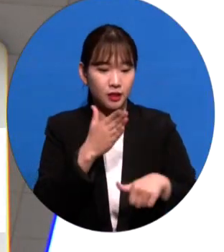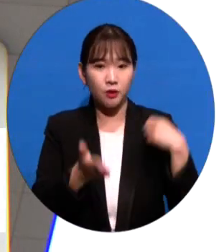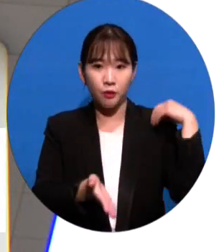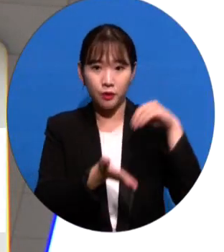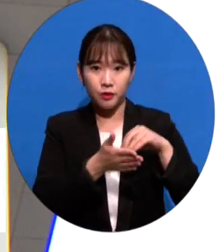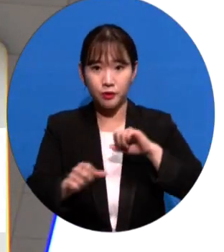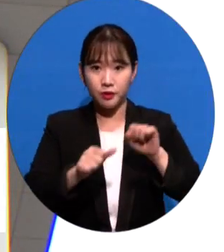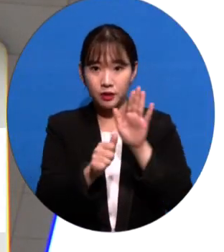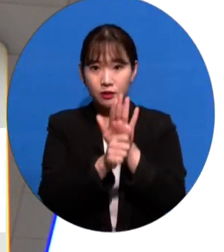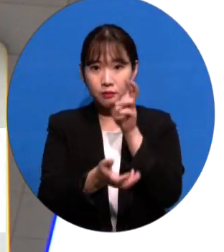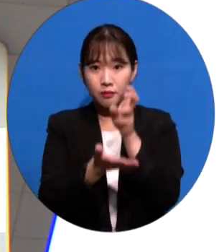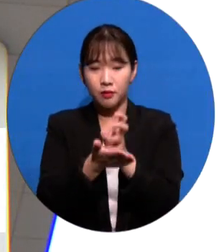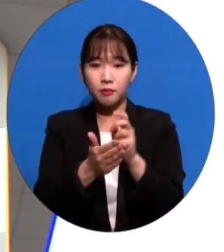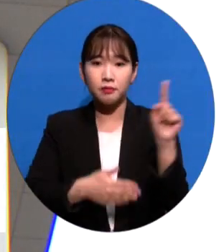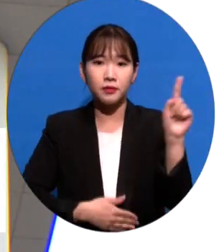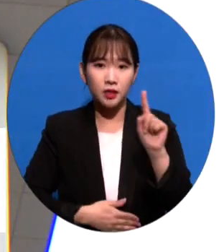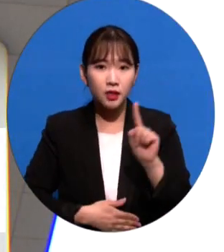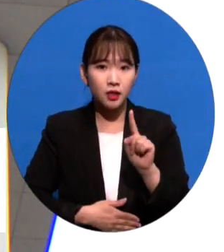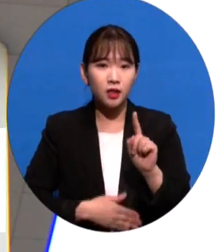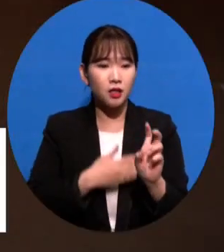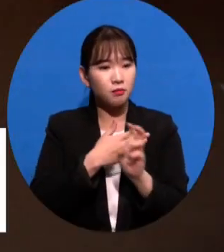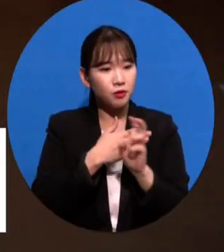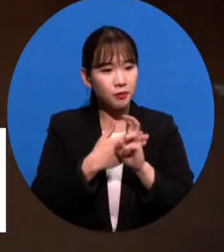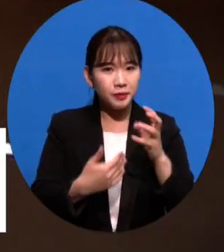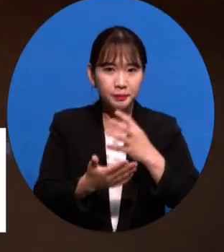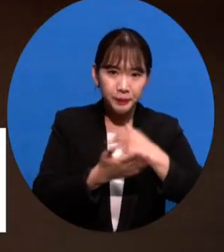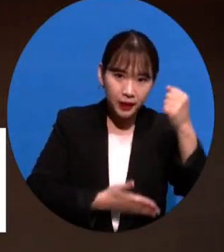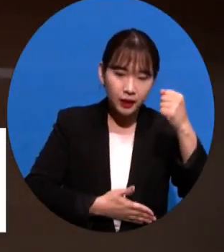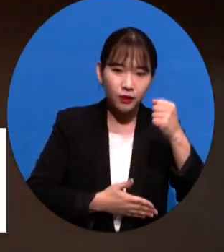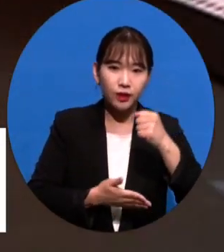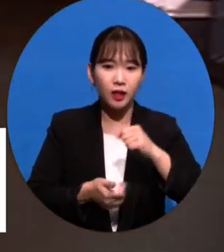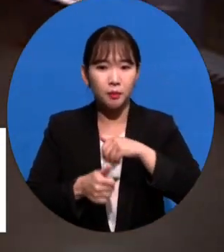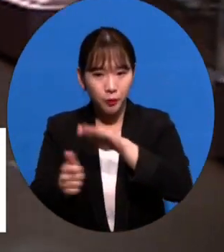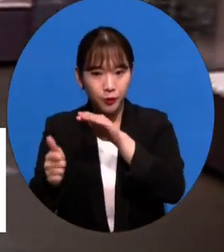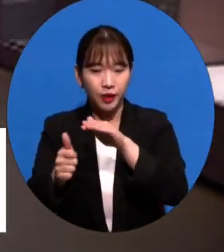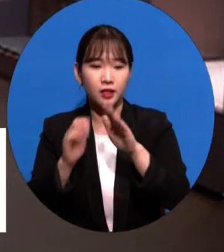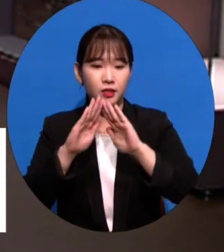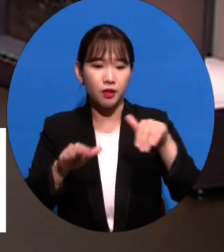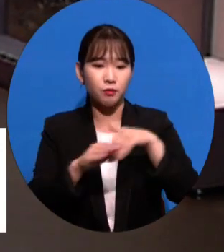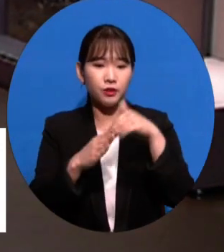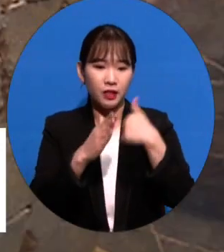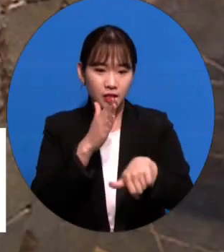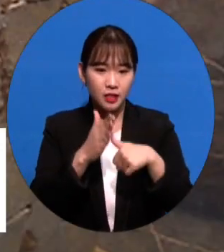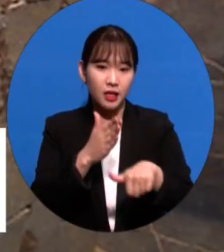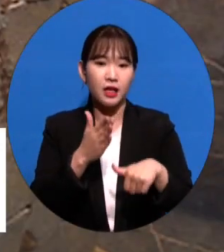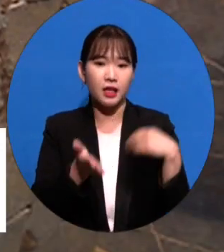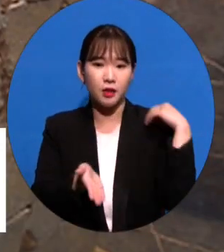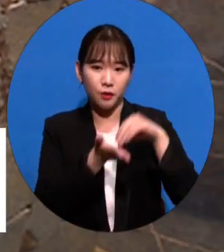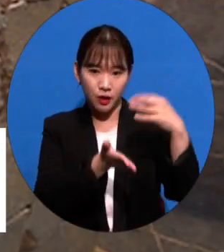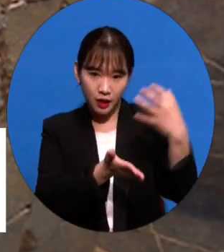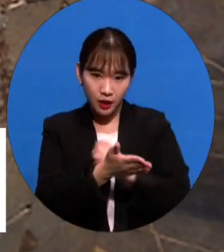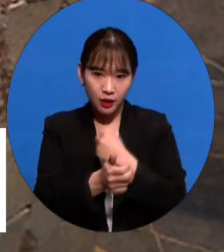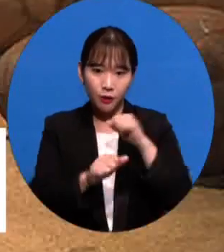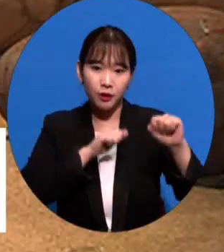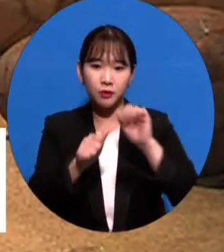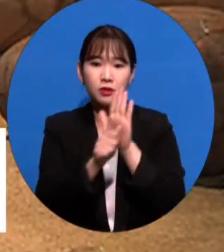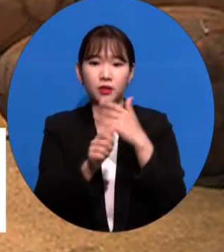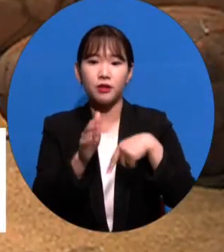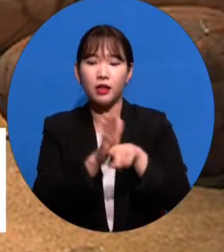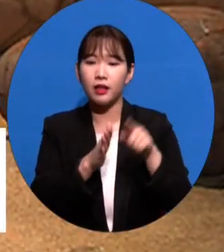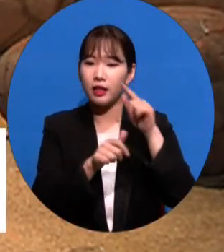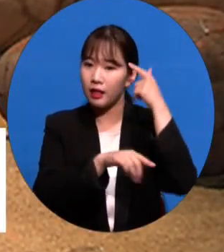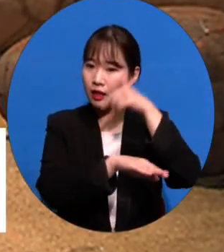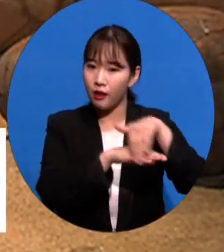환수 활동 지원 조례안은 불법으로 반출되거나 유출된 전남 문화재 환수 활동 추진을 위한 지원 계획